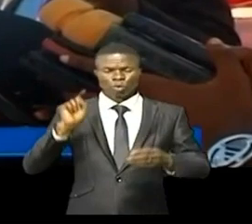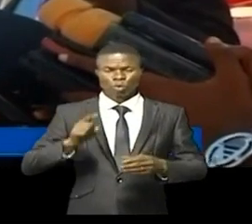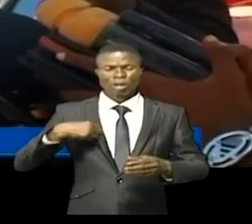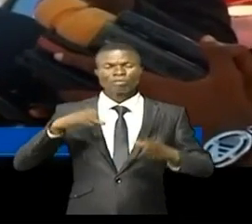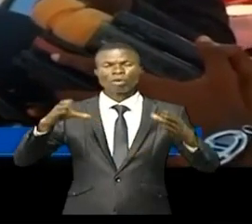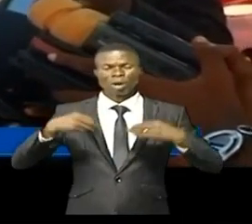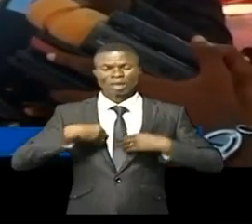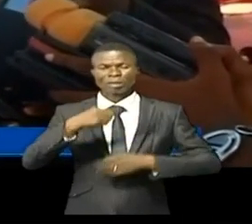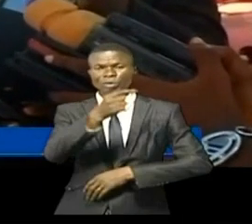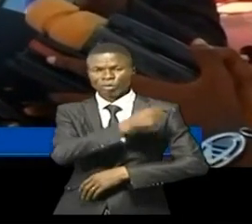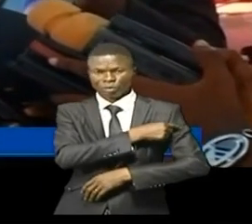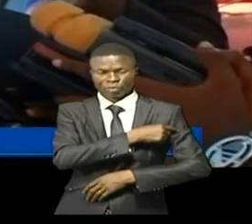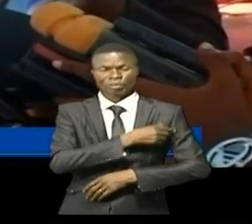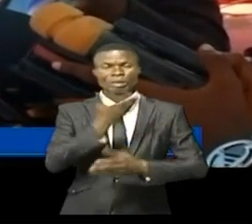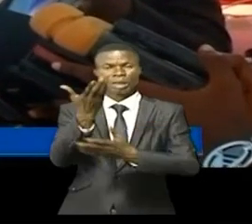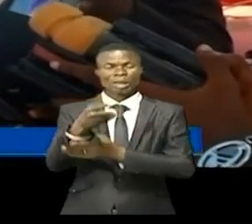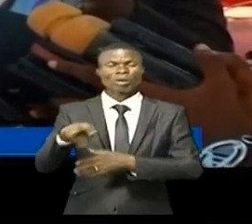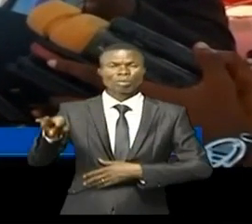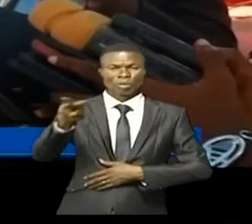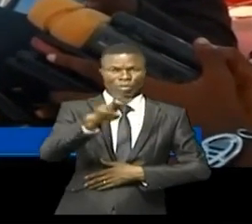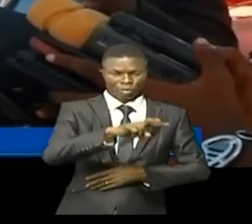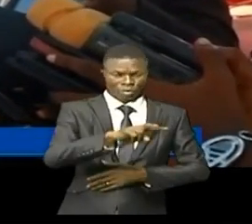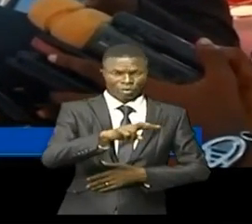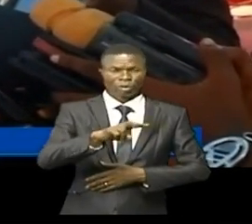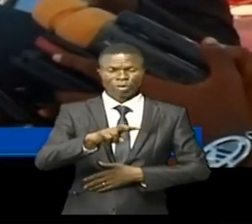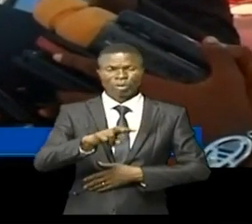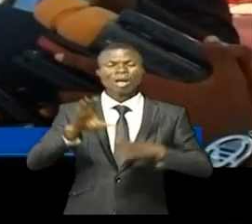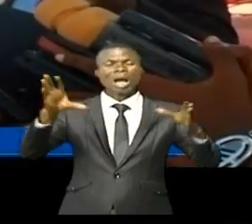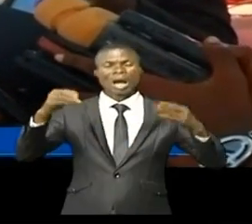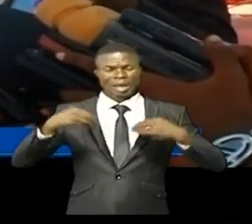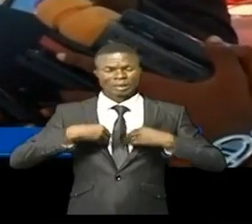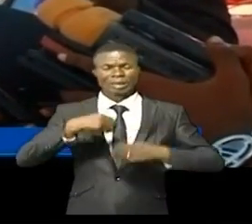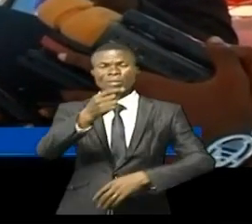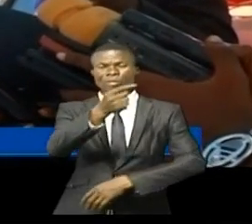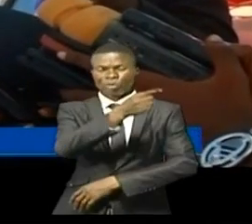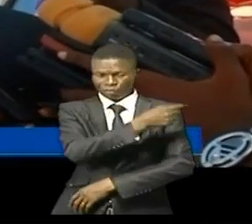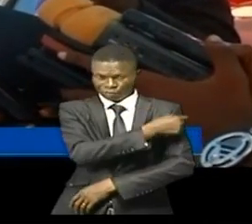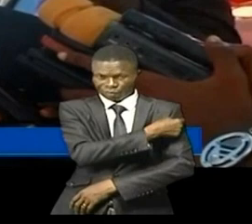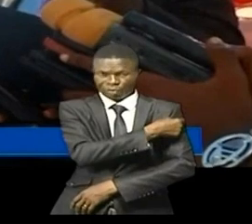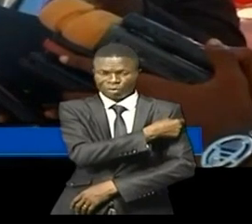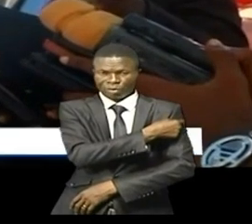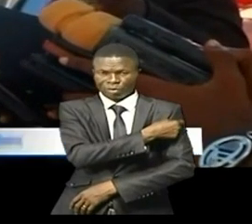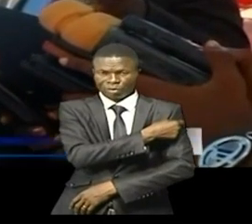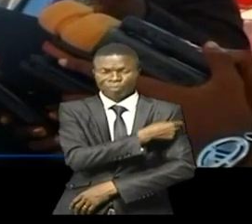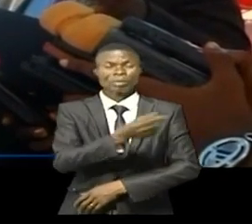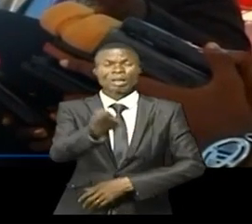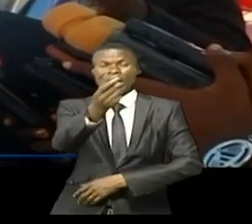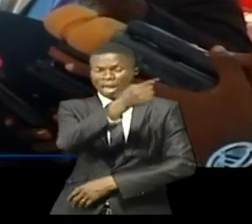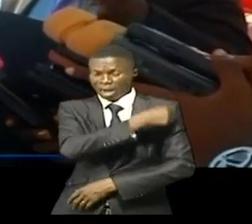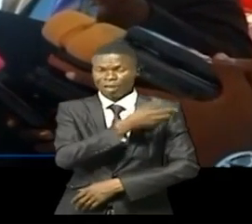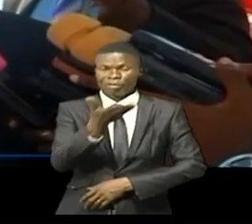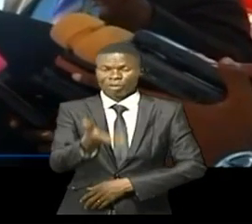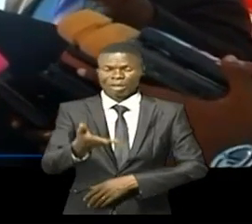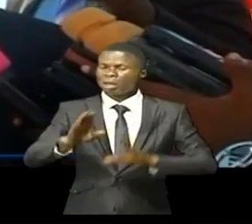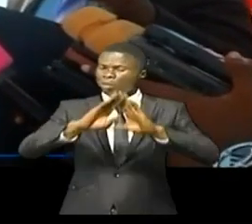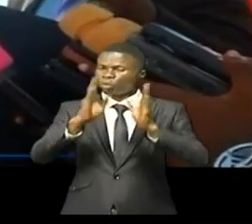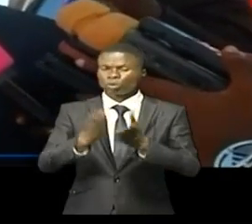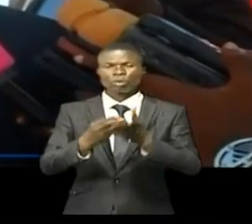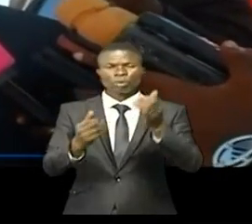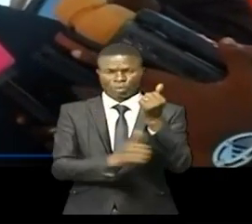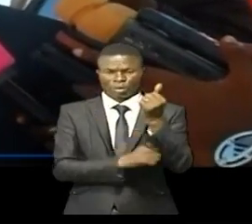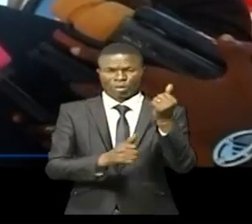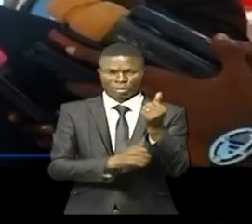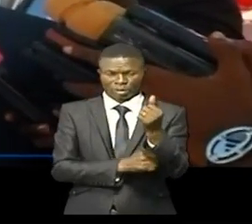vous recommandons de vous faire vacciner. Le vaccin est là pour toute personne